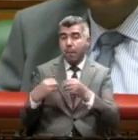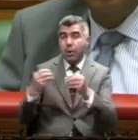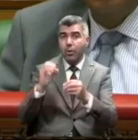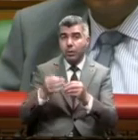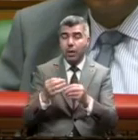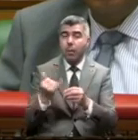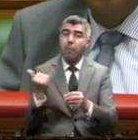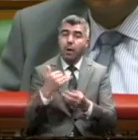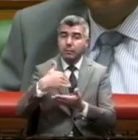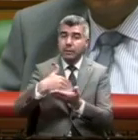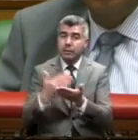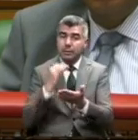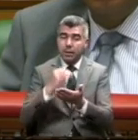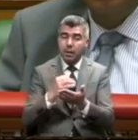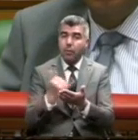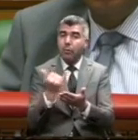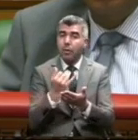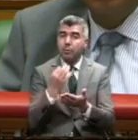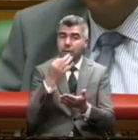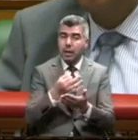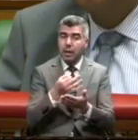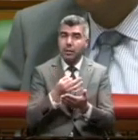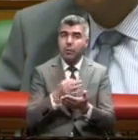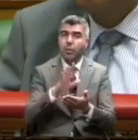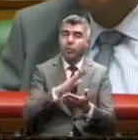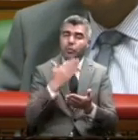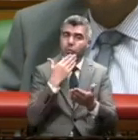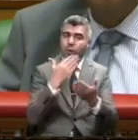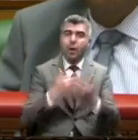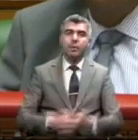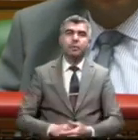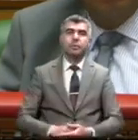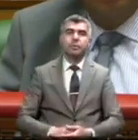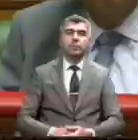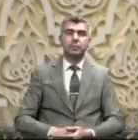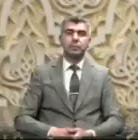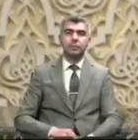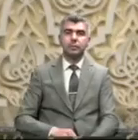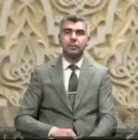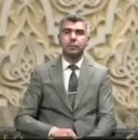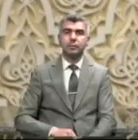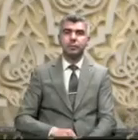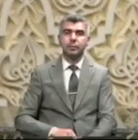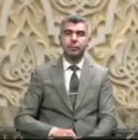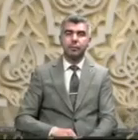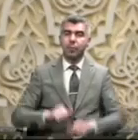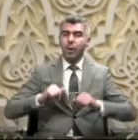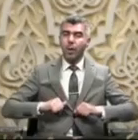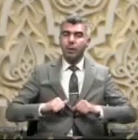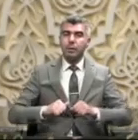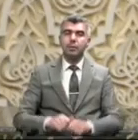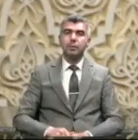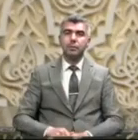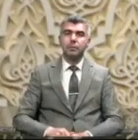تعيدوا فيها النظر وتنظموها بشكل اساسي بشكل مهم جدا وشكرا شكرا شكرا السيد المستشار المحترم السيد الوزير